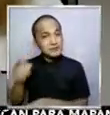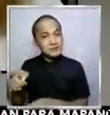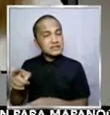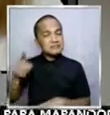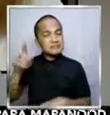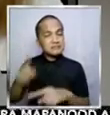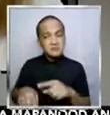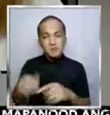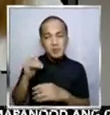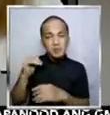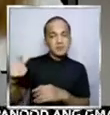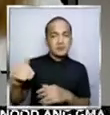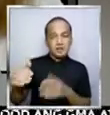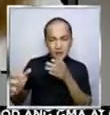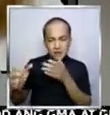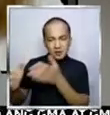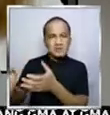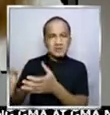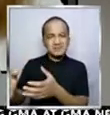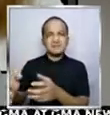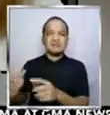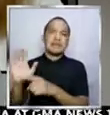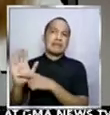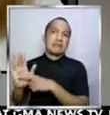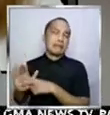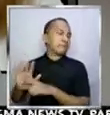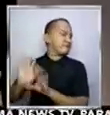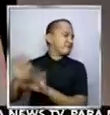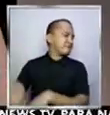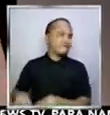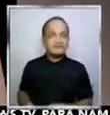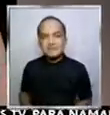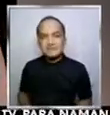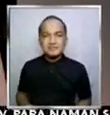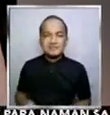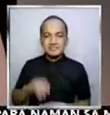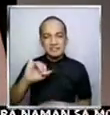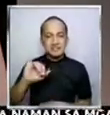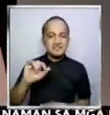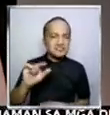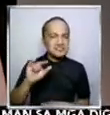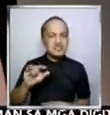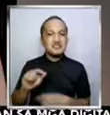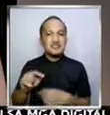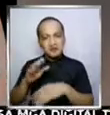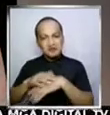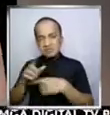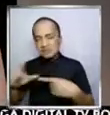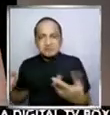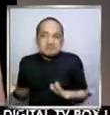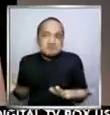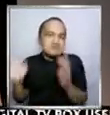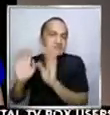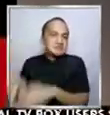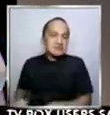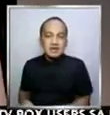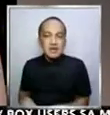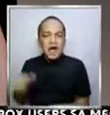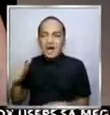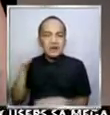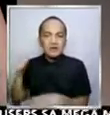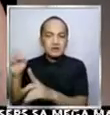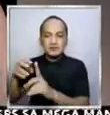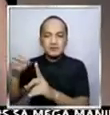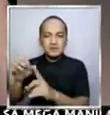mga comment ng mga nega dyan sa IG or online. So parang I didn't want to expose her to that